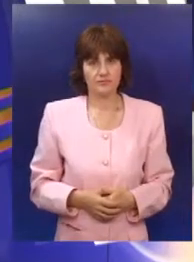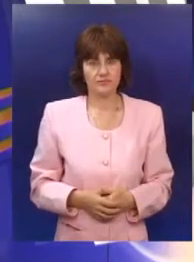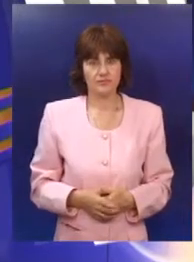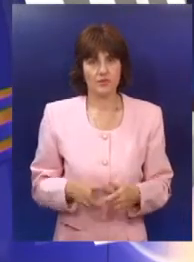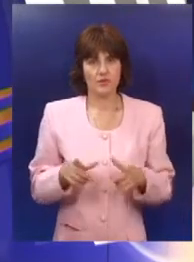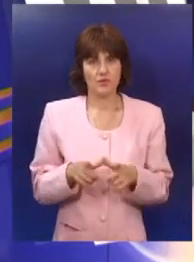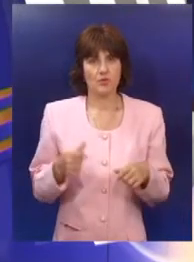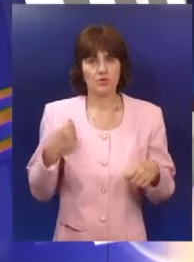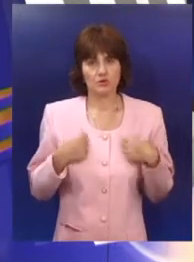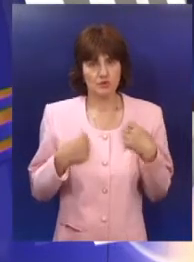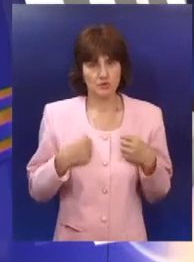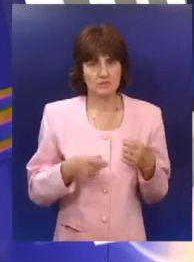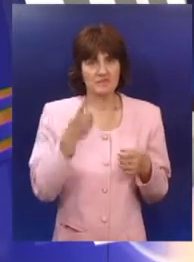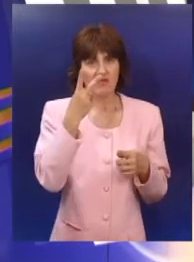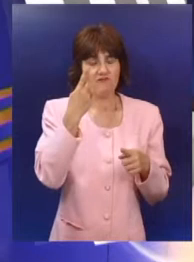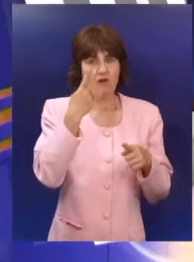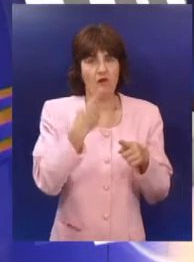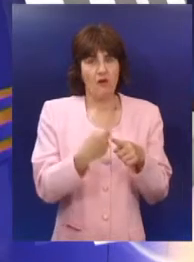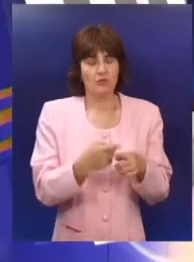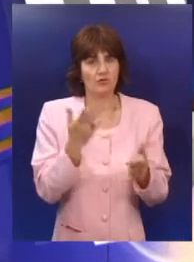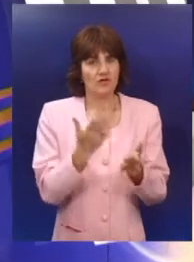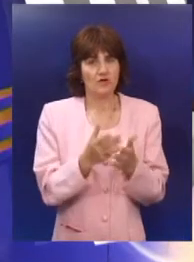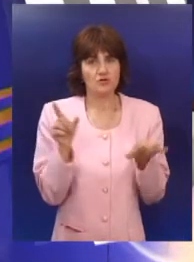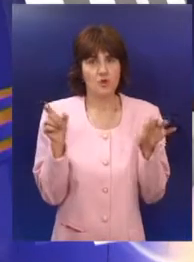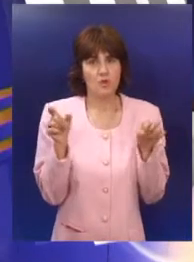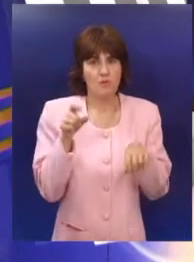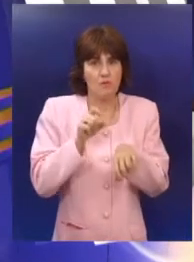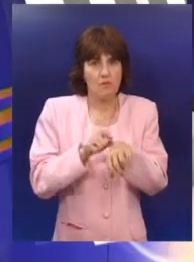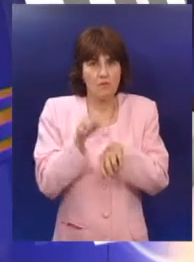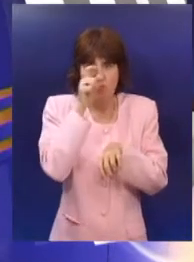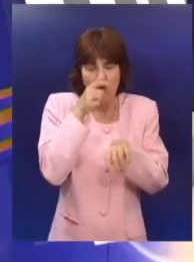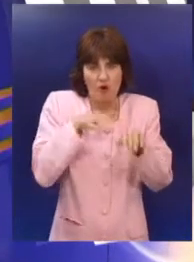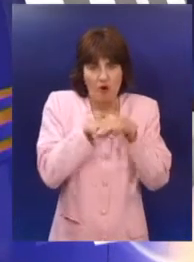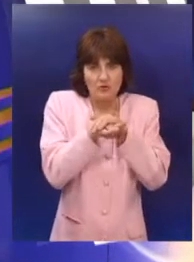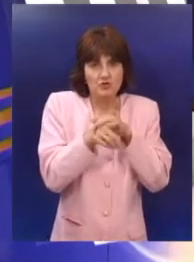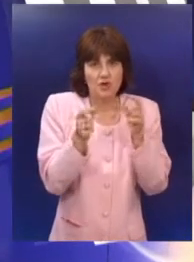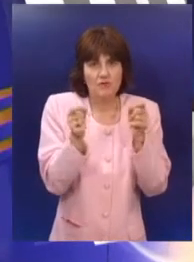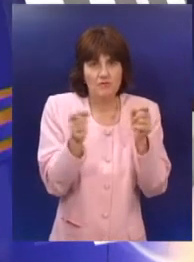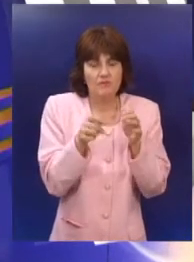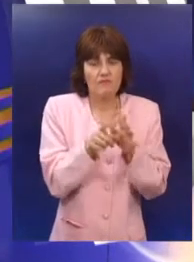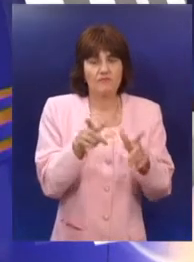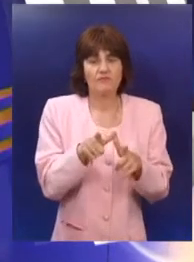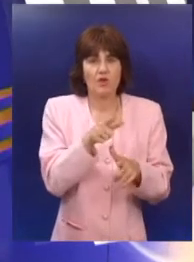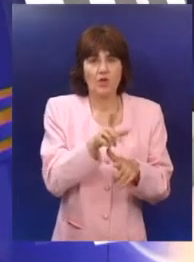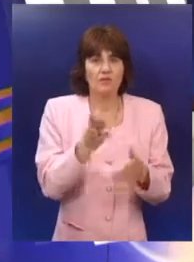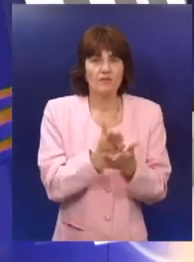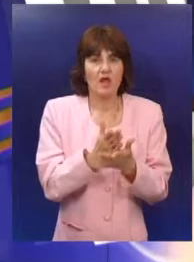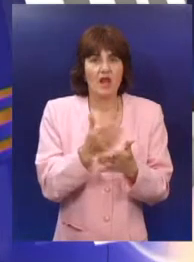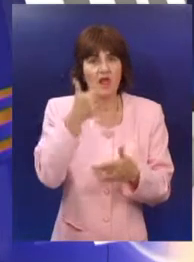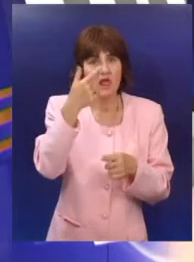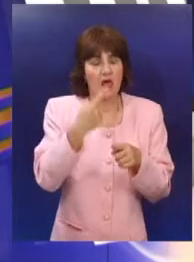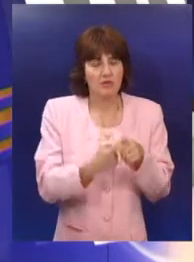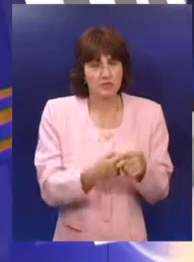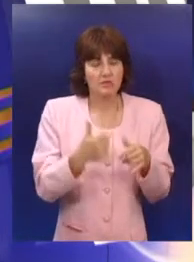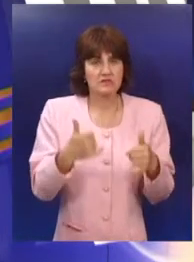Subotici su od početka godine već dva puta suzbijani krpelji, što nije bila praksa do sada. Uglavnom se u ovom periodu suzbijanje ovih insekata